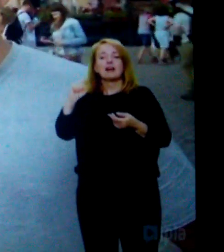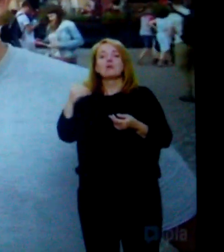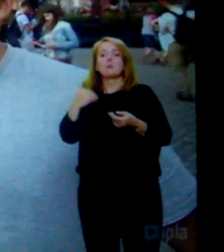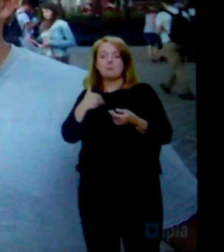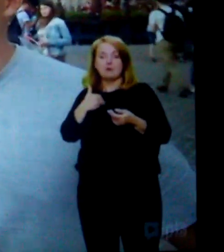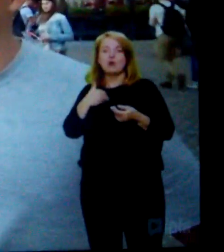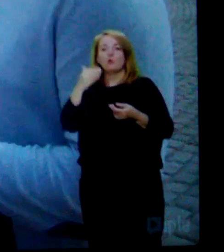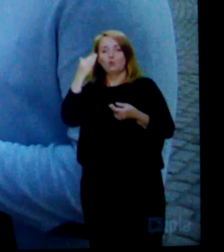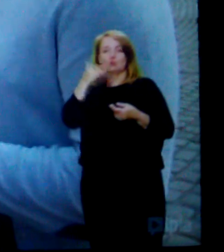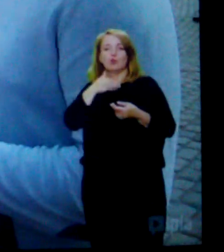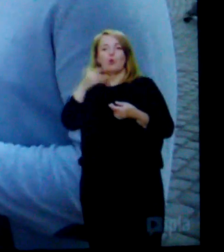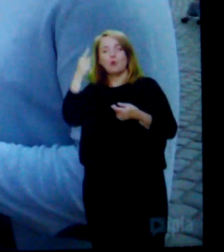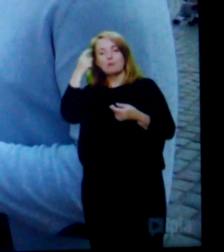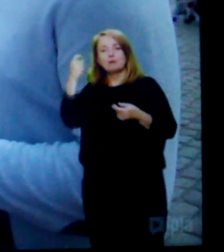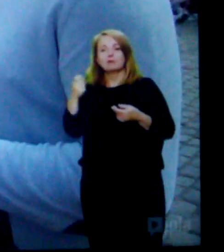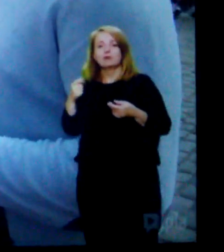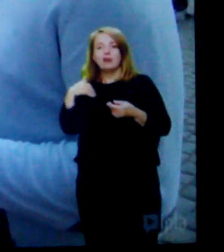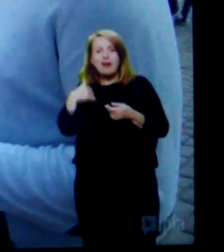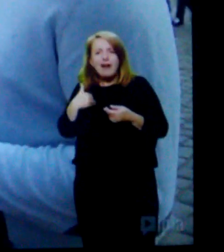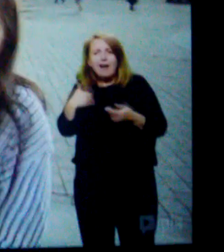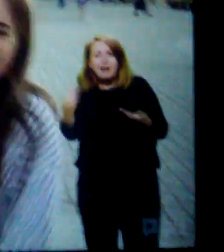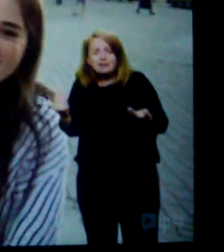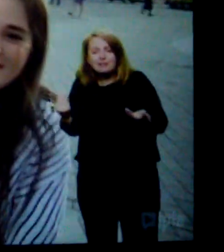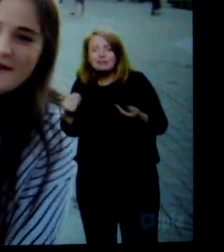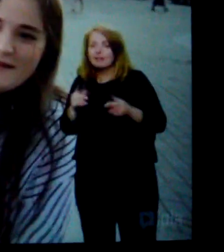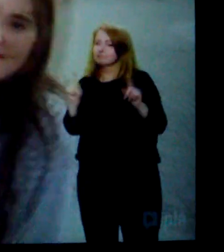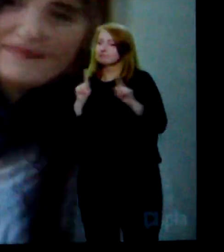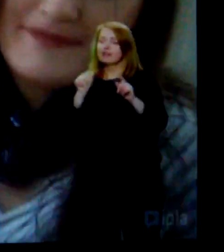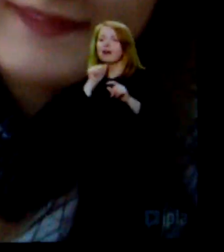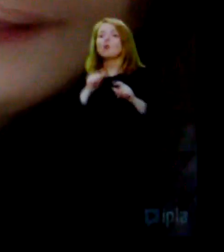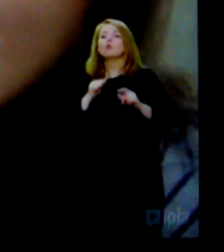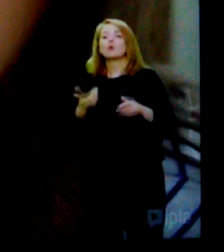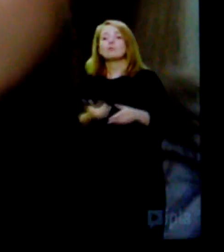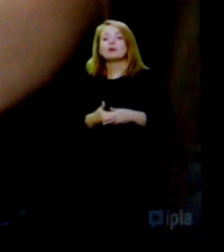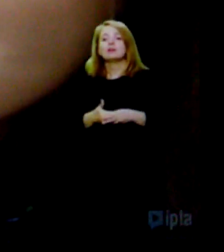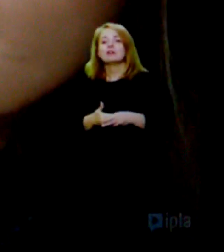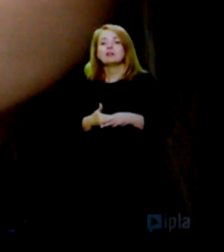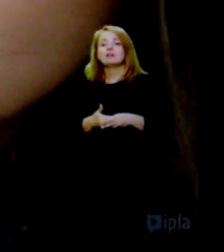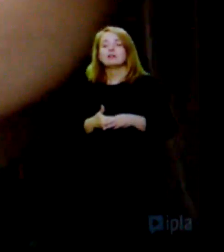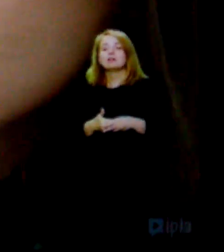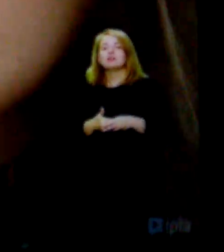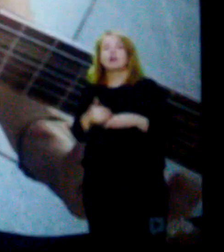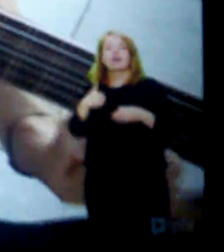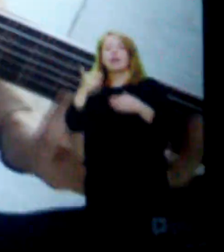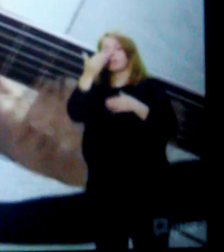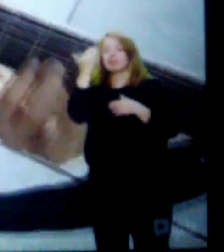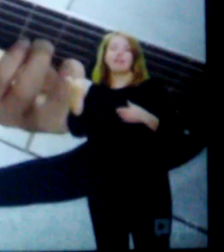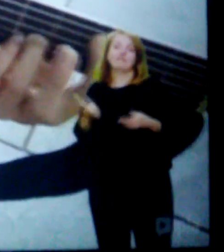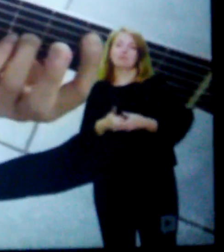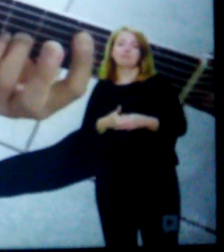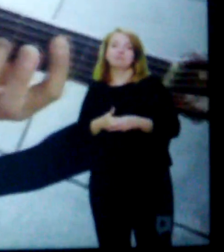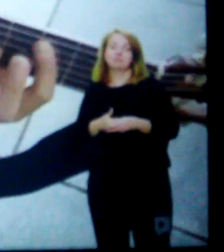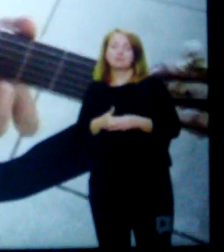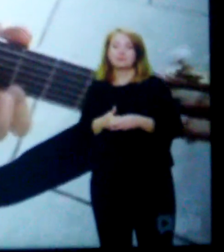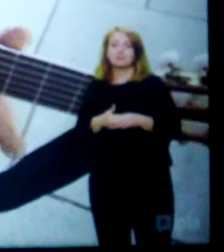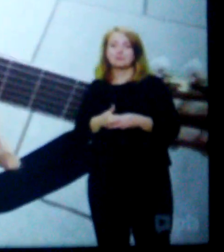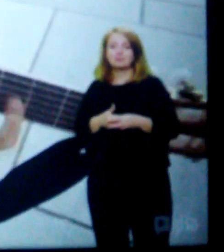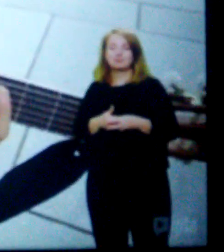Na geografii było. Dobrze. Anglia? Nie. Nie, Anglia nie. Europa, podpowiem. Oj, nie jestem w tym dobra.